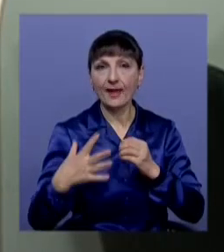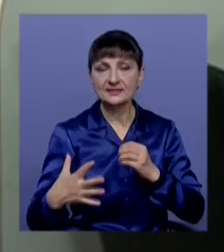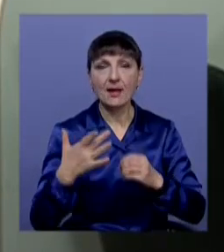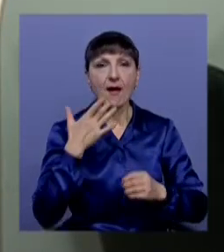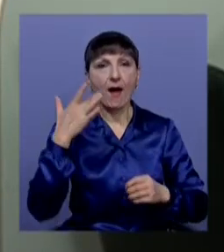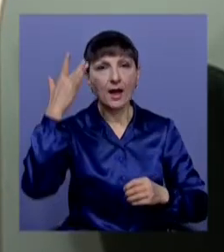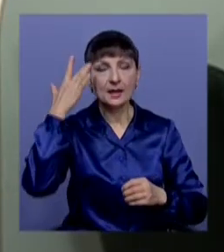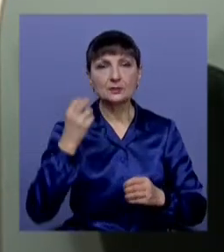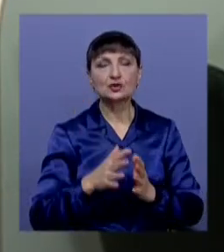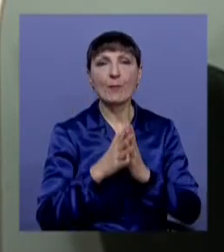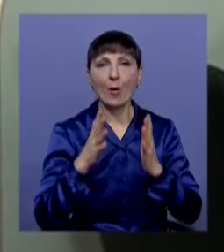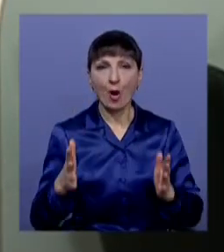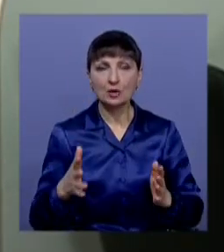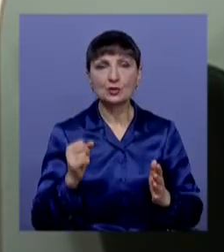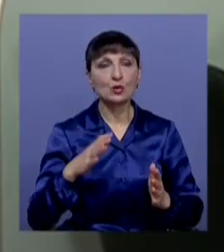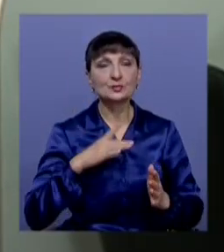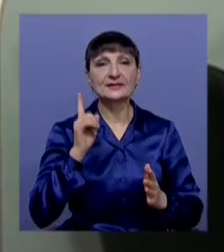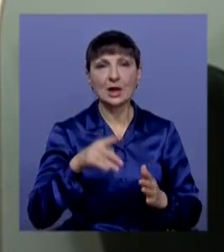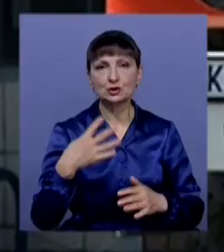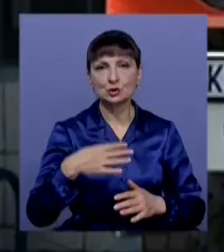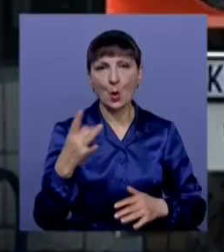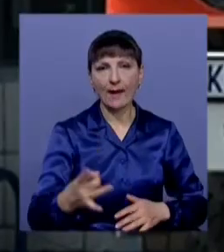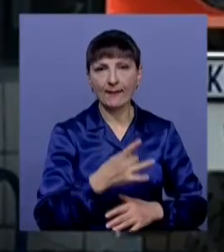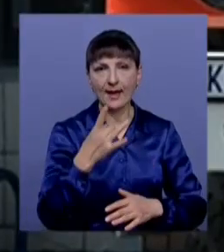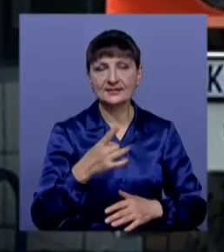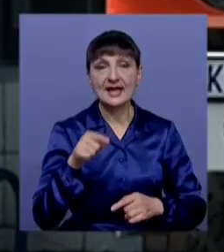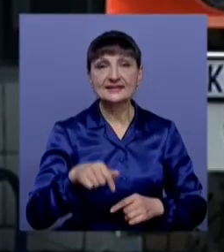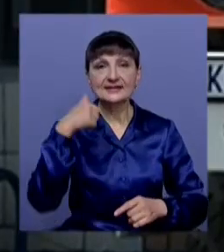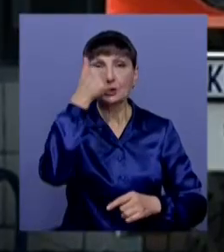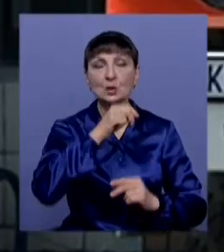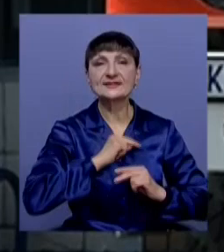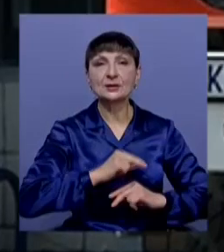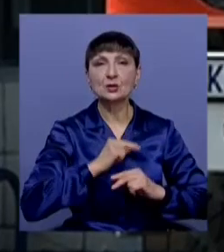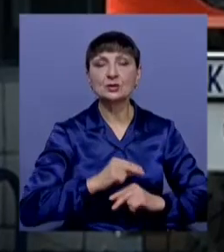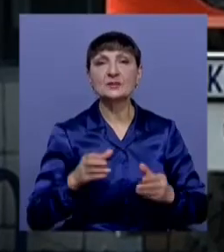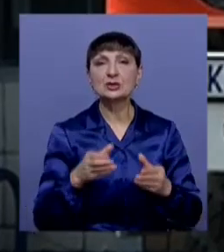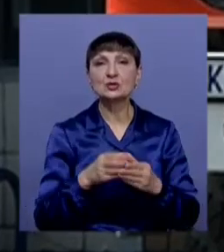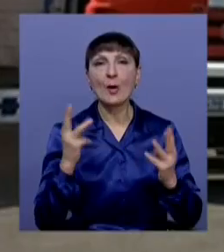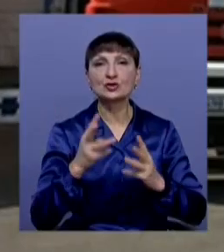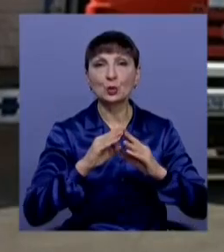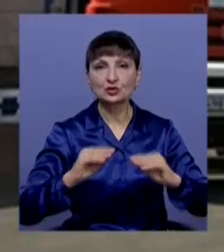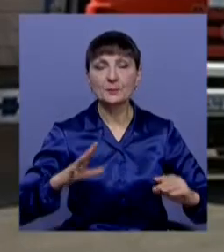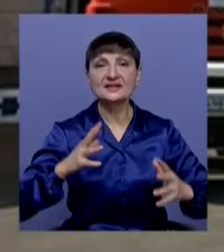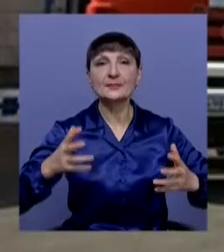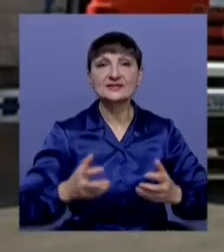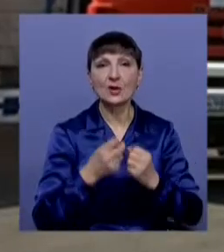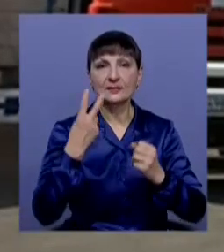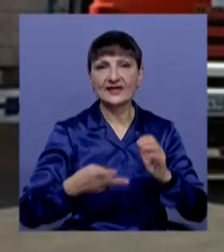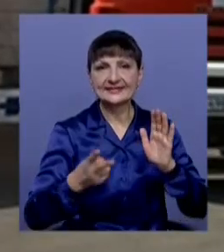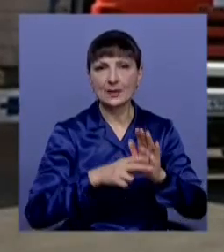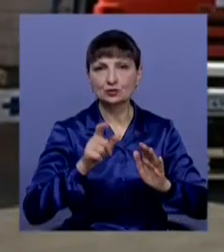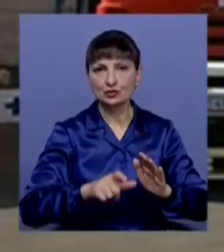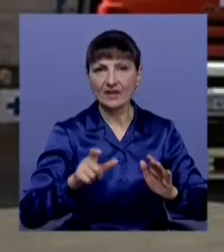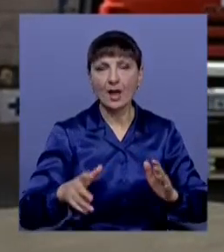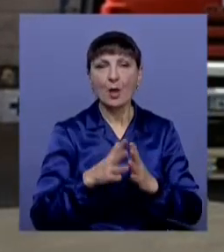летний период бывало и такое, что выезжали 40 раз. Только за этот год сотрудниками службы пожаротушения было спасено 27 человек,